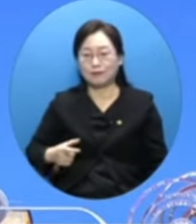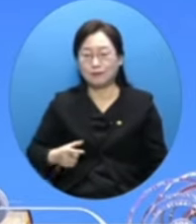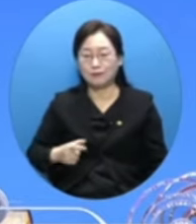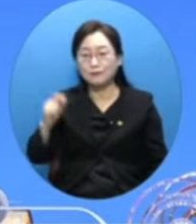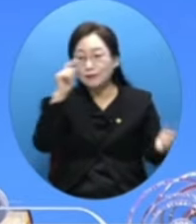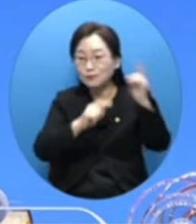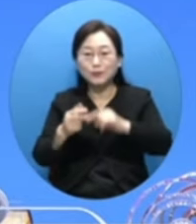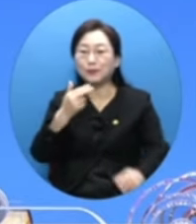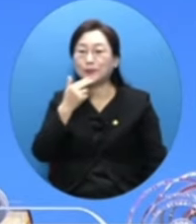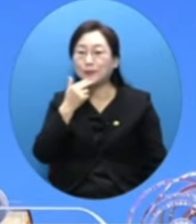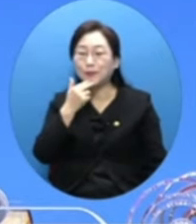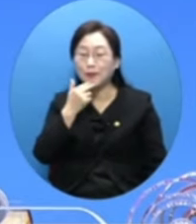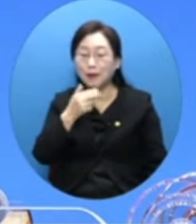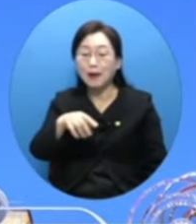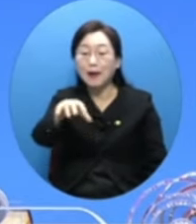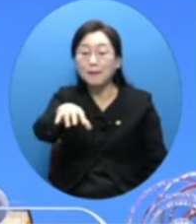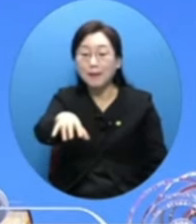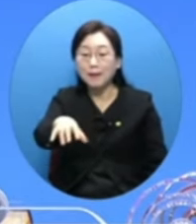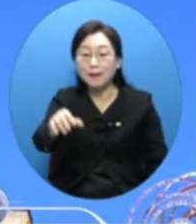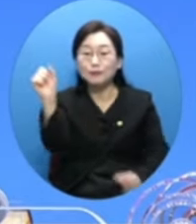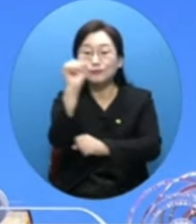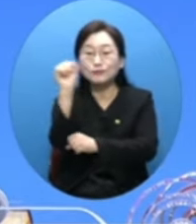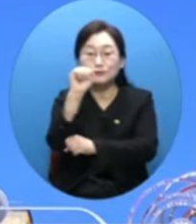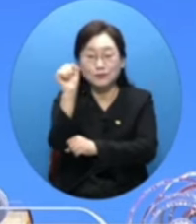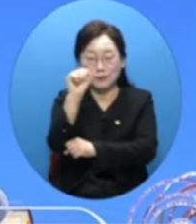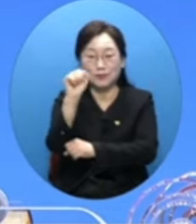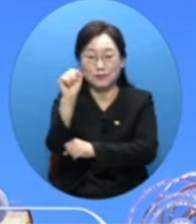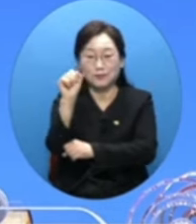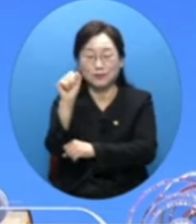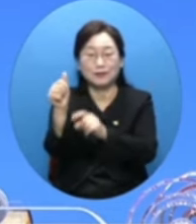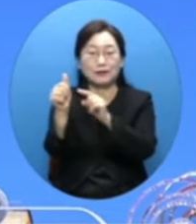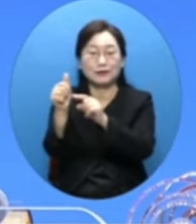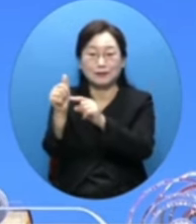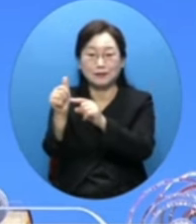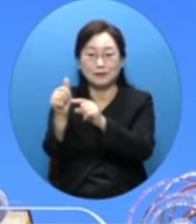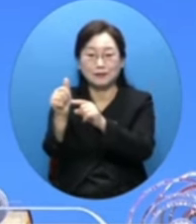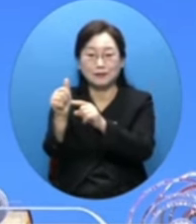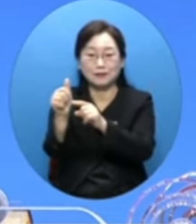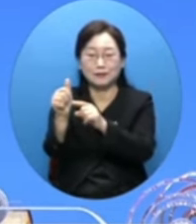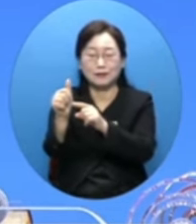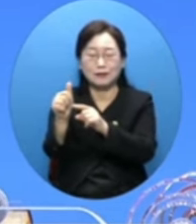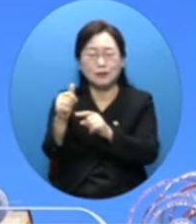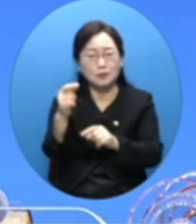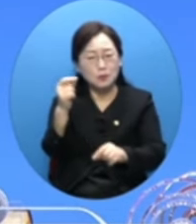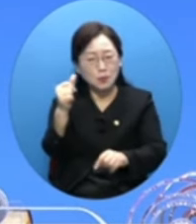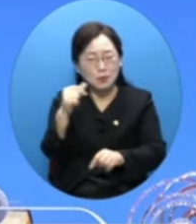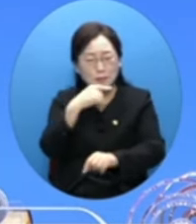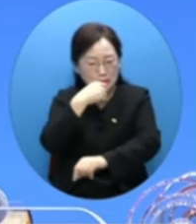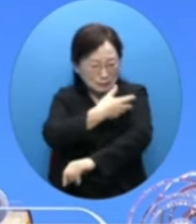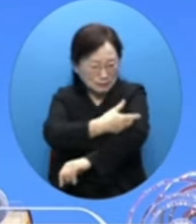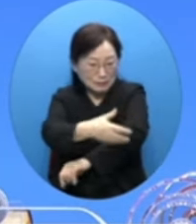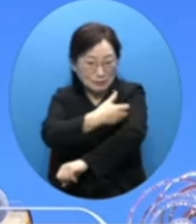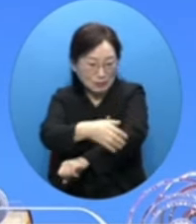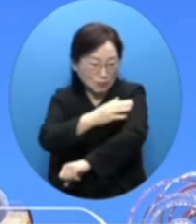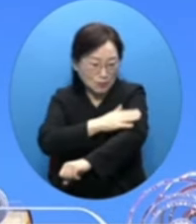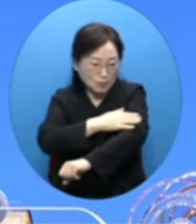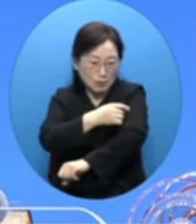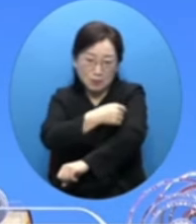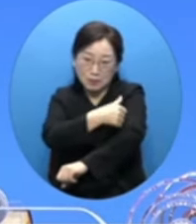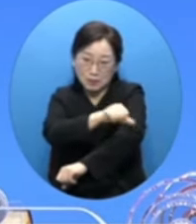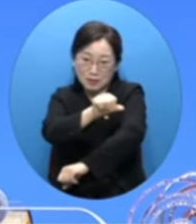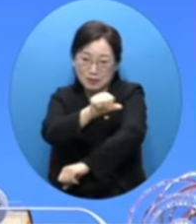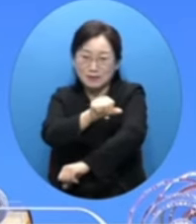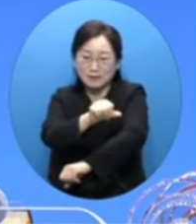앞에 운전하던 그 남편 집, 남편분만 피를 흘리고 있는데 왼쪽 발이 부러져